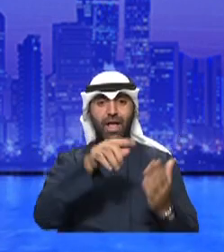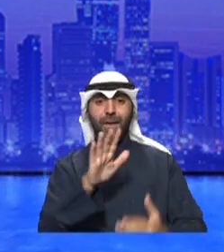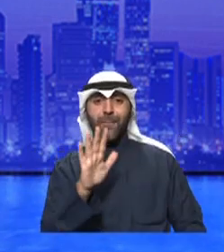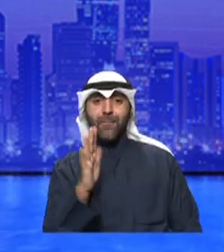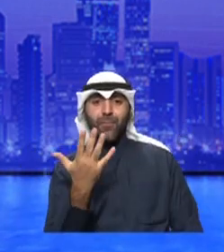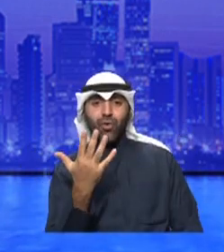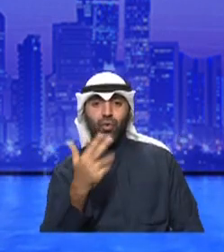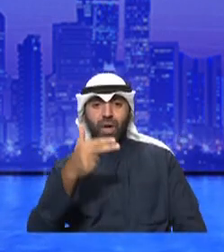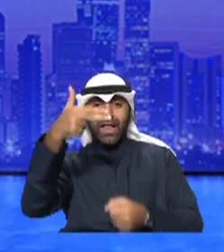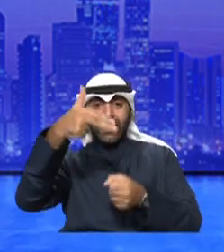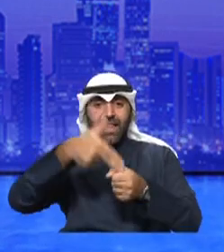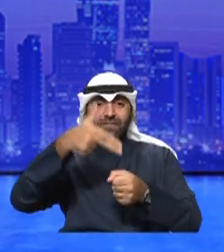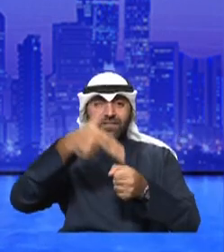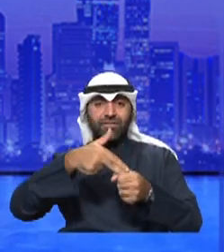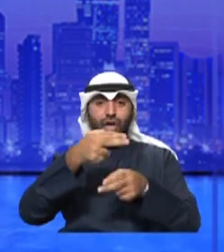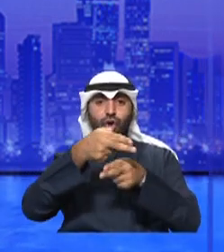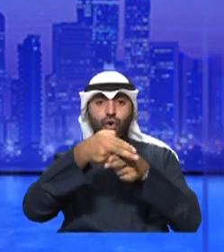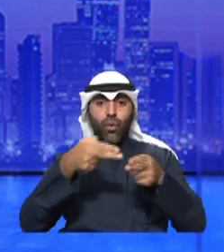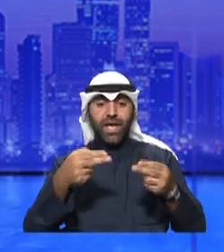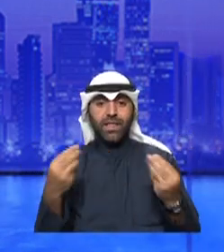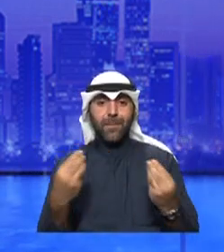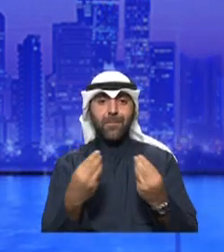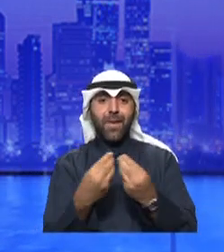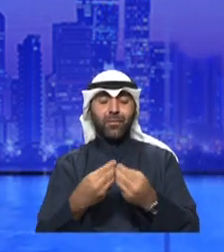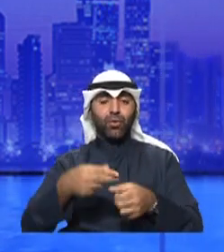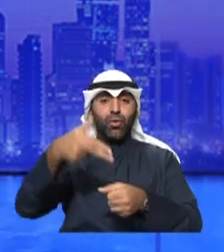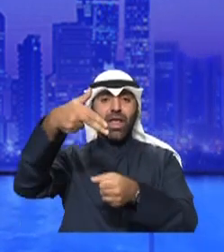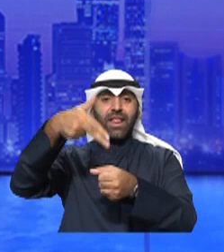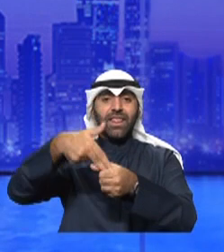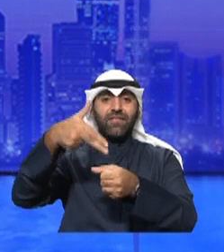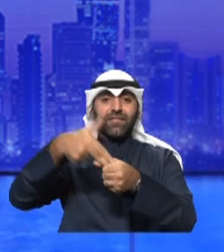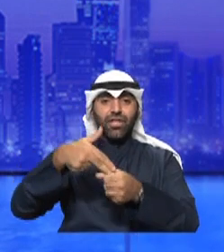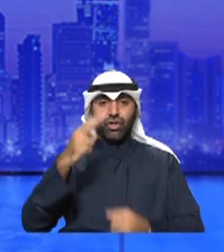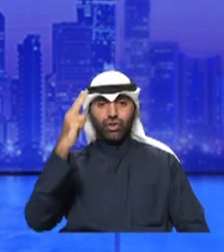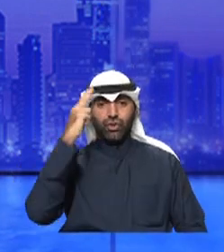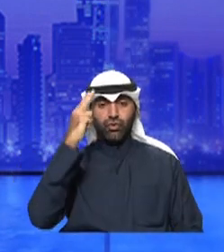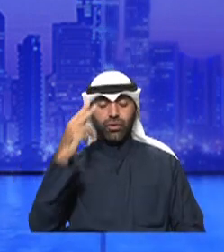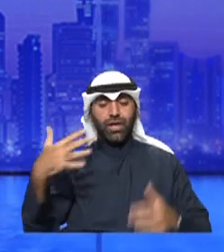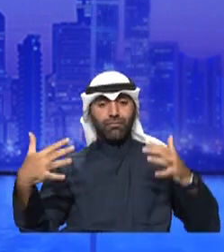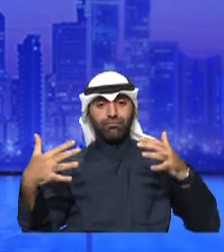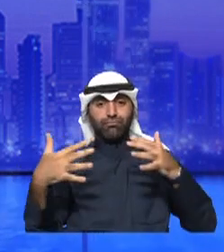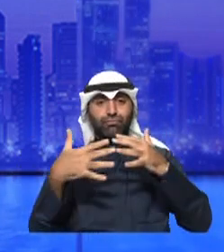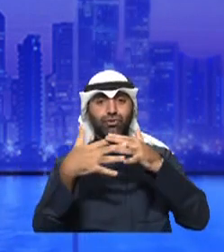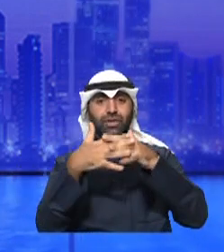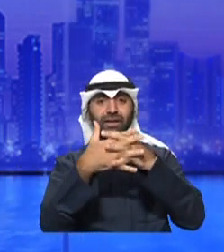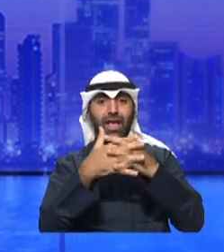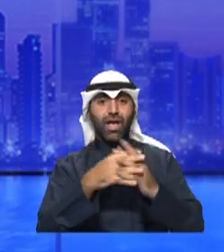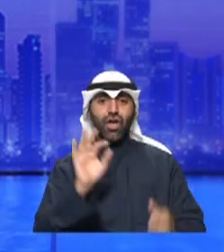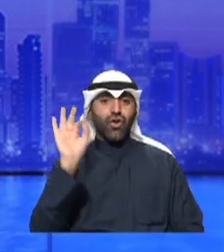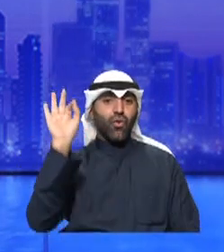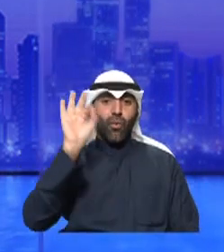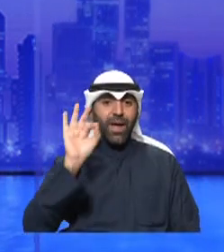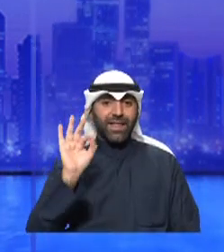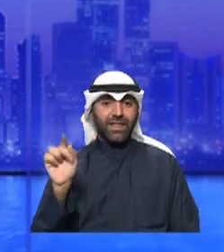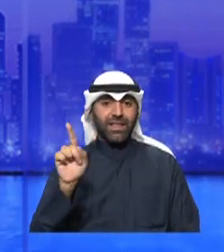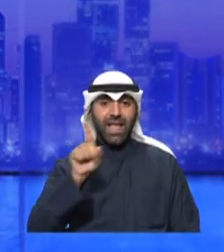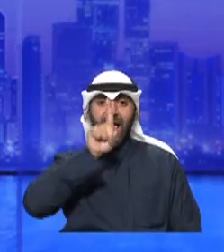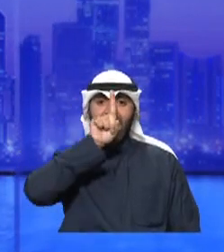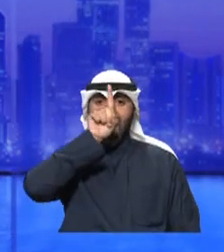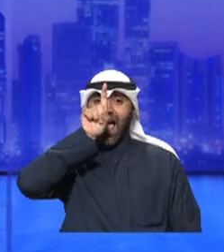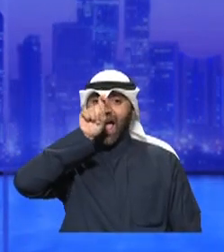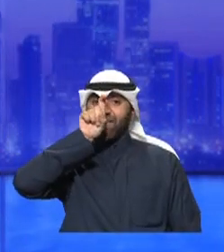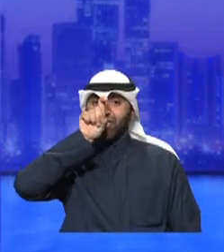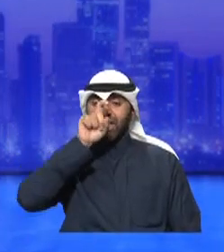وشركه ارامكو لاعمال الخليج يوم امس الاحد للاتفاق على اليه المباشره وتنفيذ تطوير الحقل